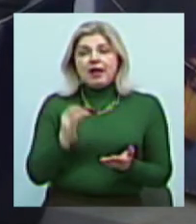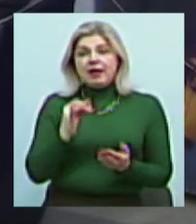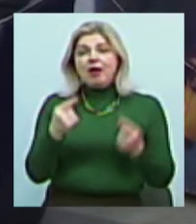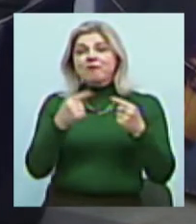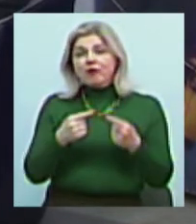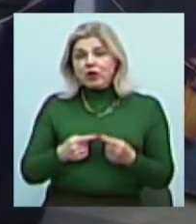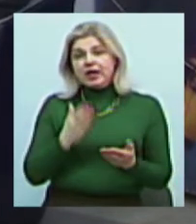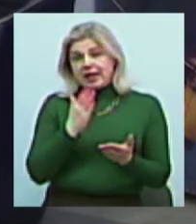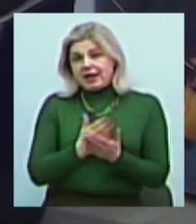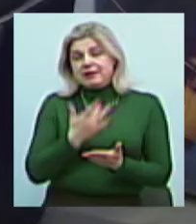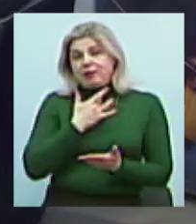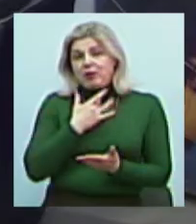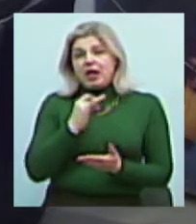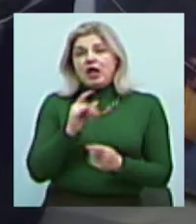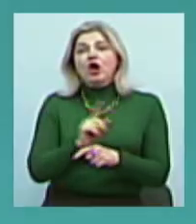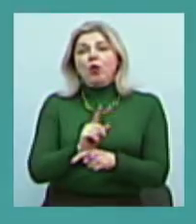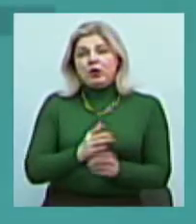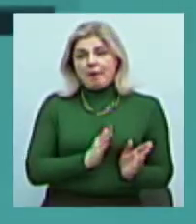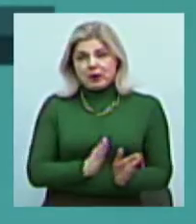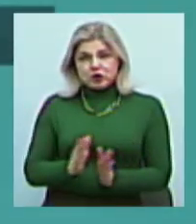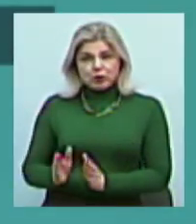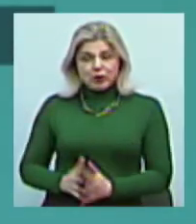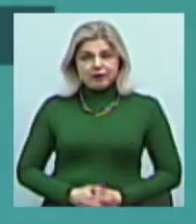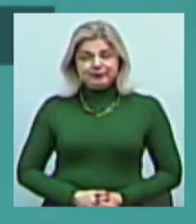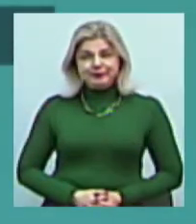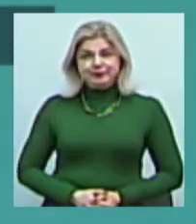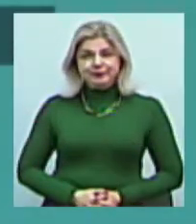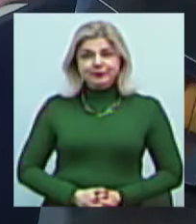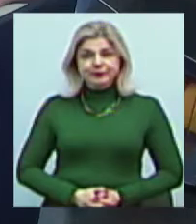виклики є і при регуляторних процедурах.